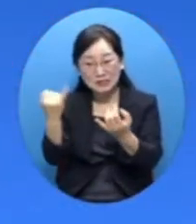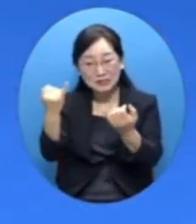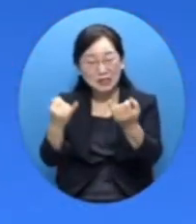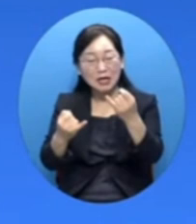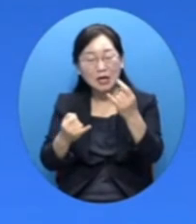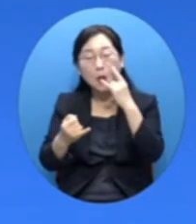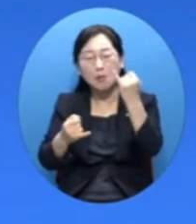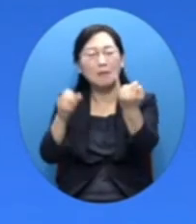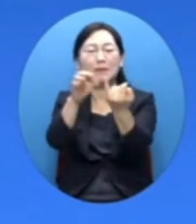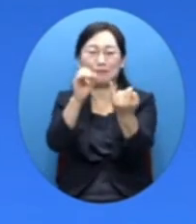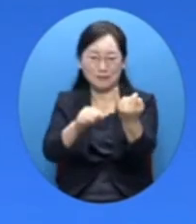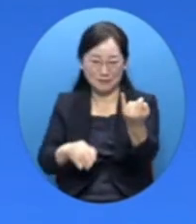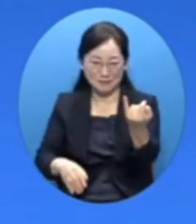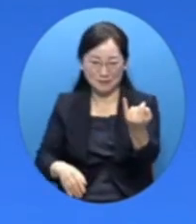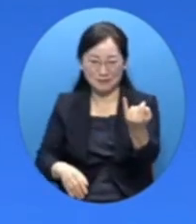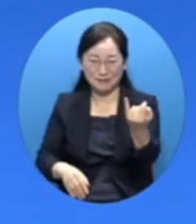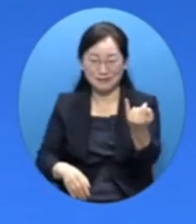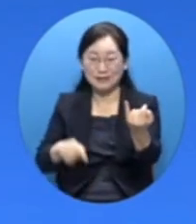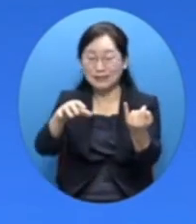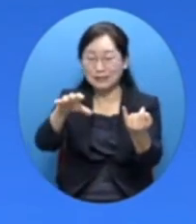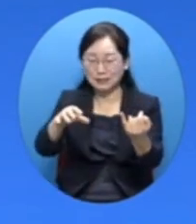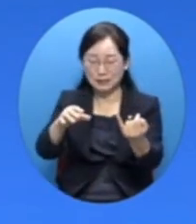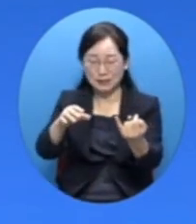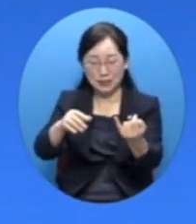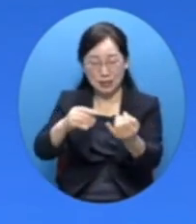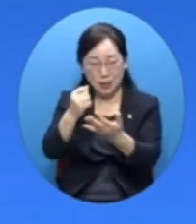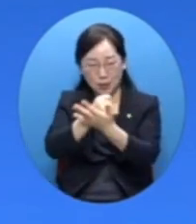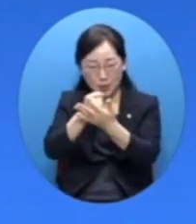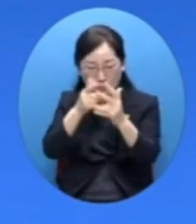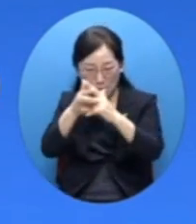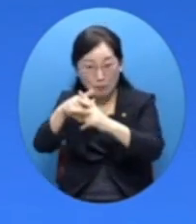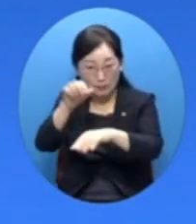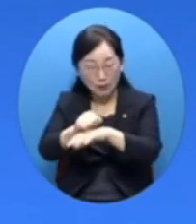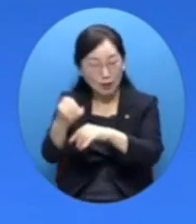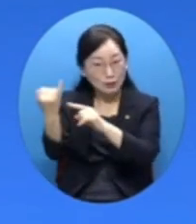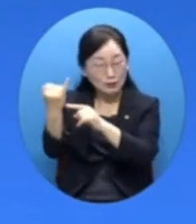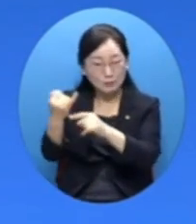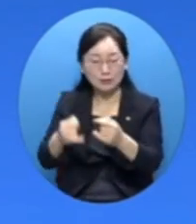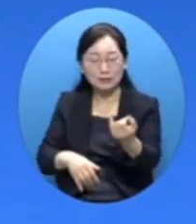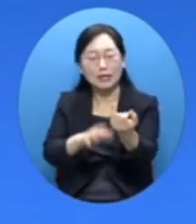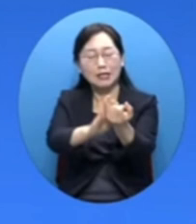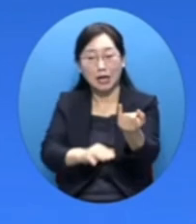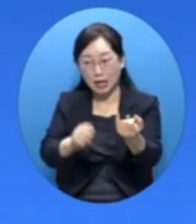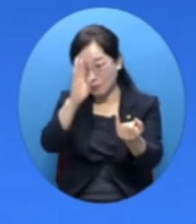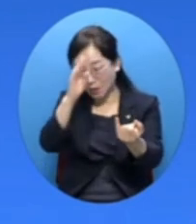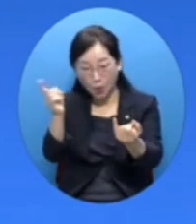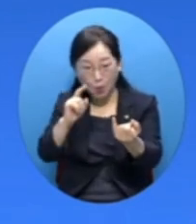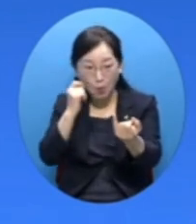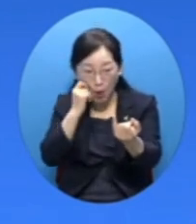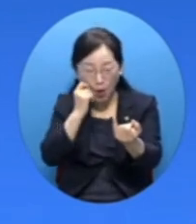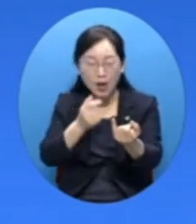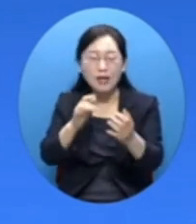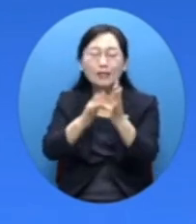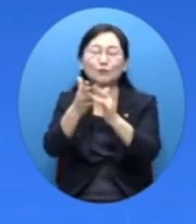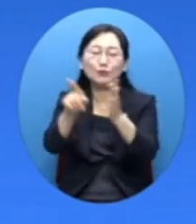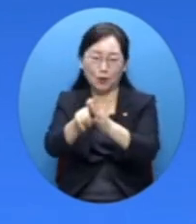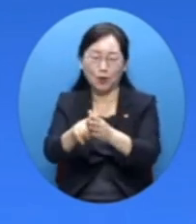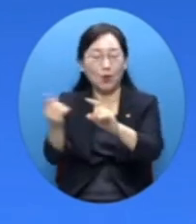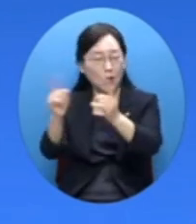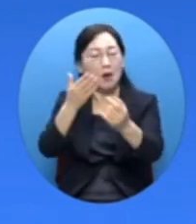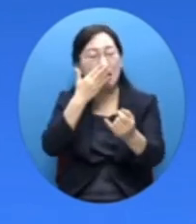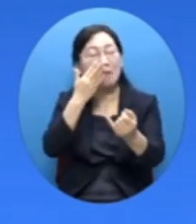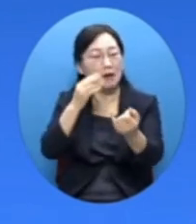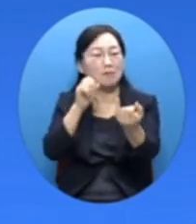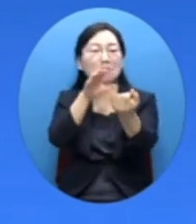기록을 보니까 그 그동네 용하는 점쟁이가 누구도 못 고치는데 예수님한테 가면 고칠 수 있다고 그래 그분이 알긴 제도